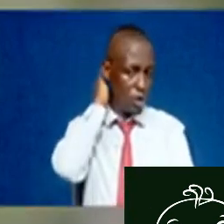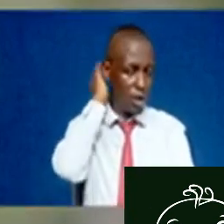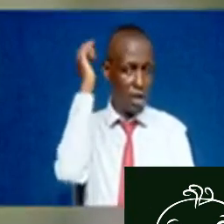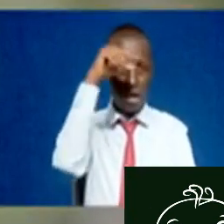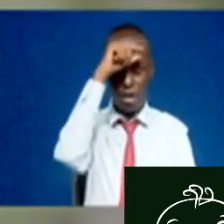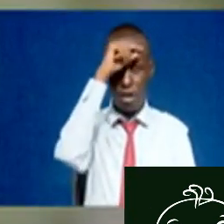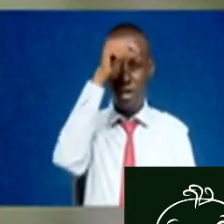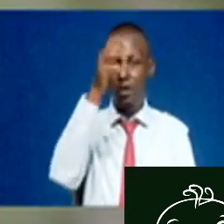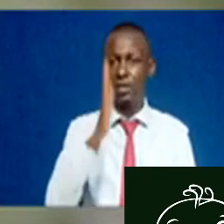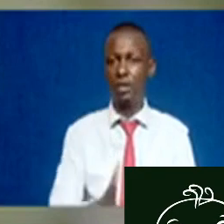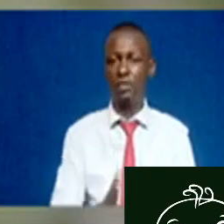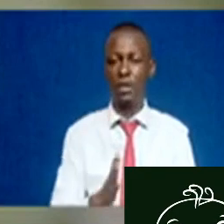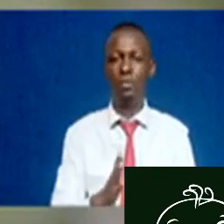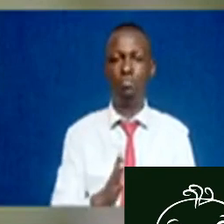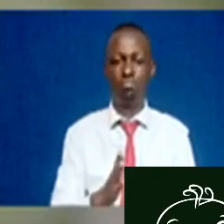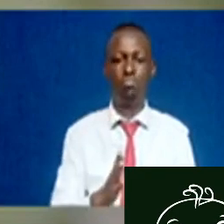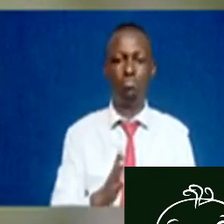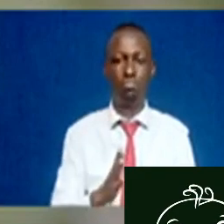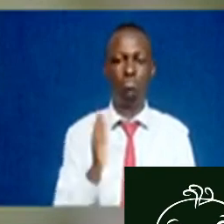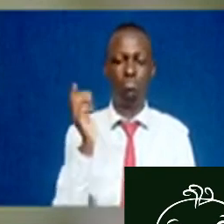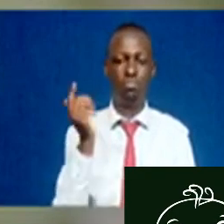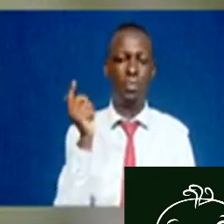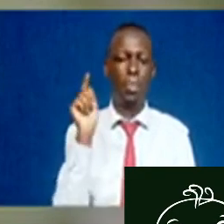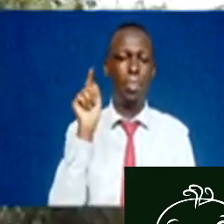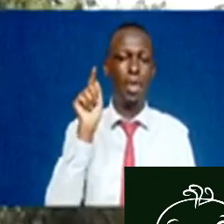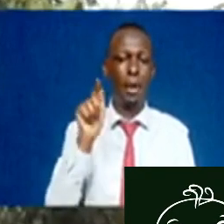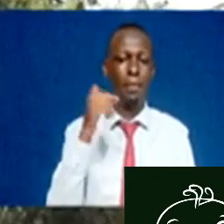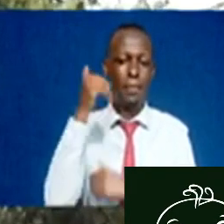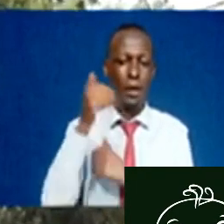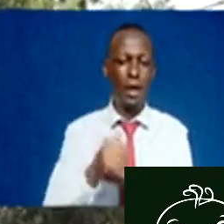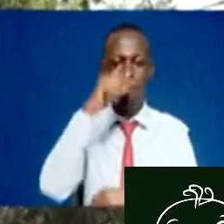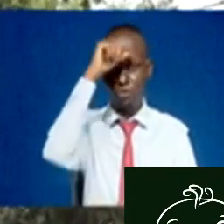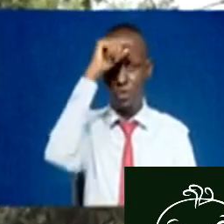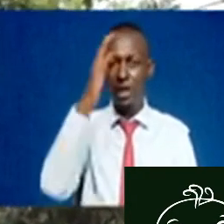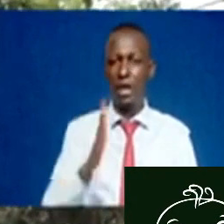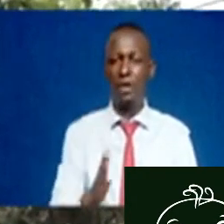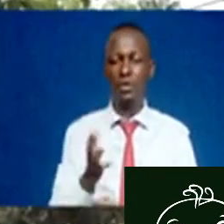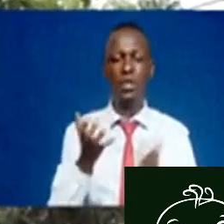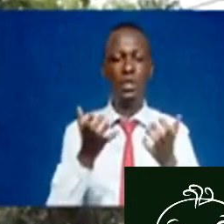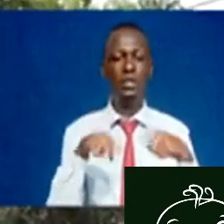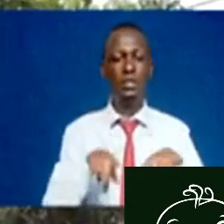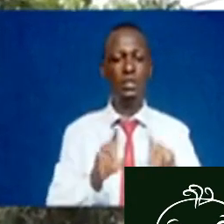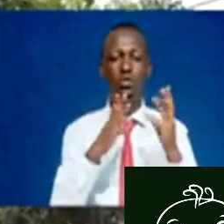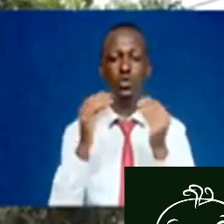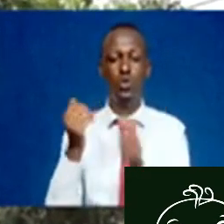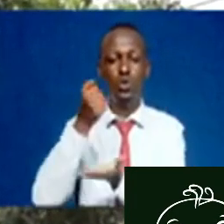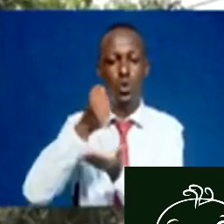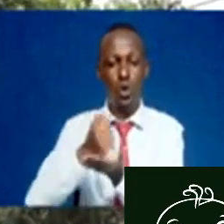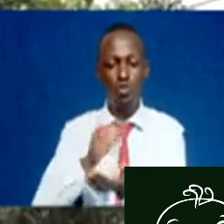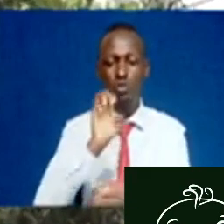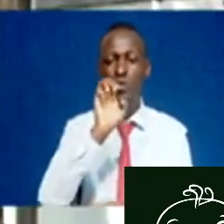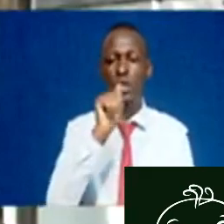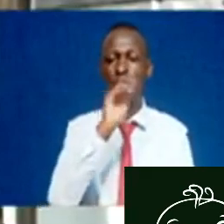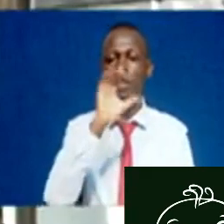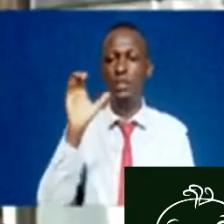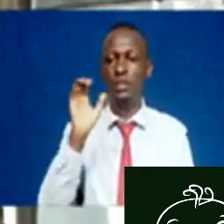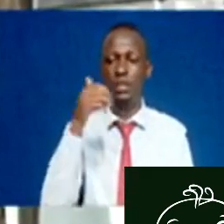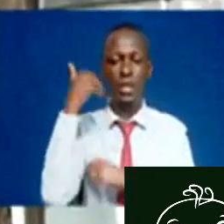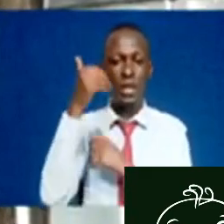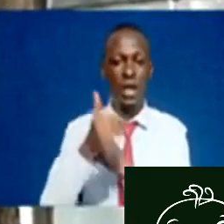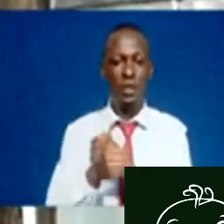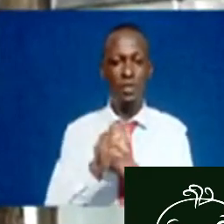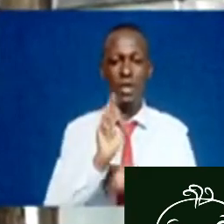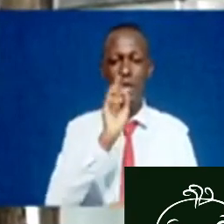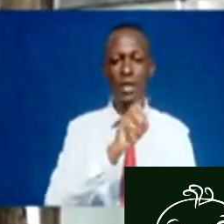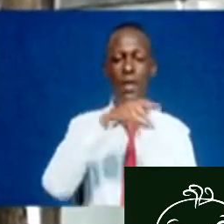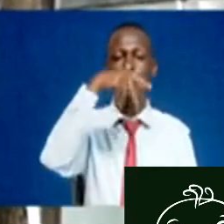wa Iria walifika baada ya wa Iria kutakiwa kujiwasilisha mbele ya tume hiyo. Hii ni baada ya